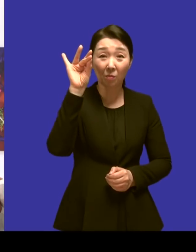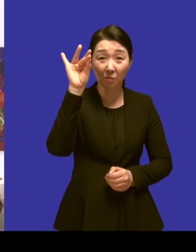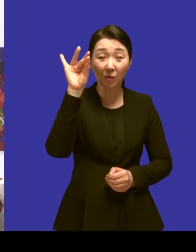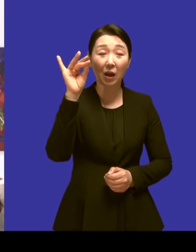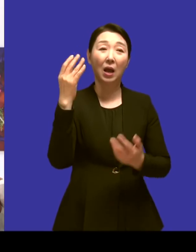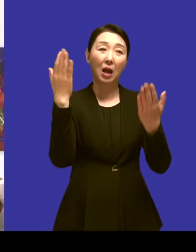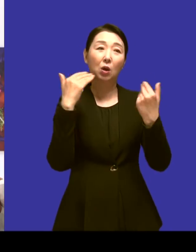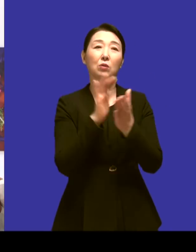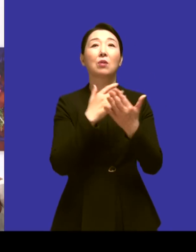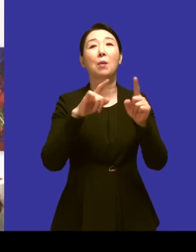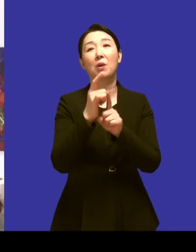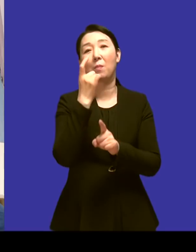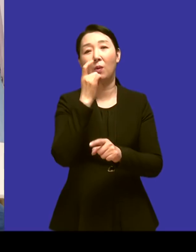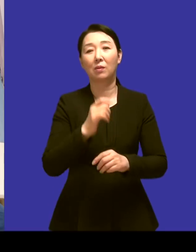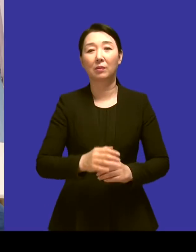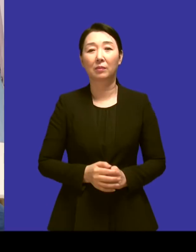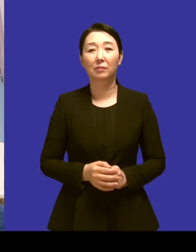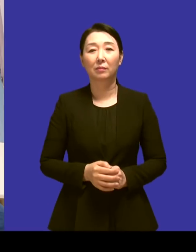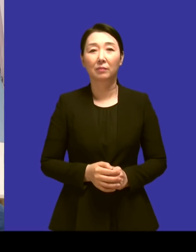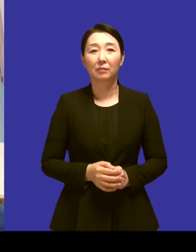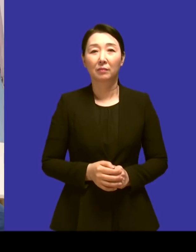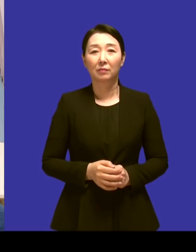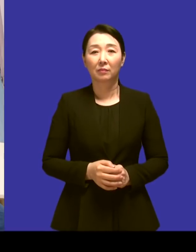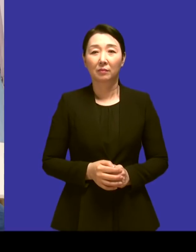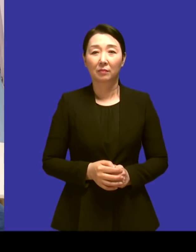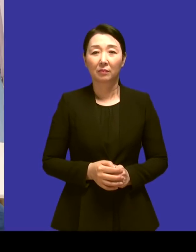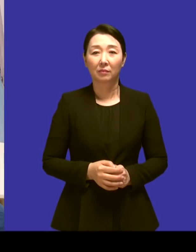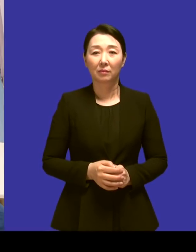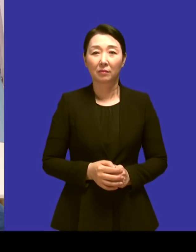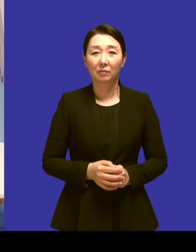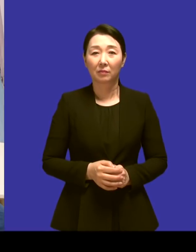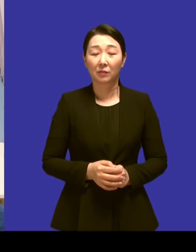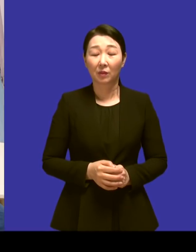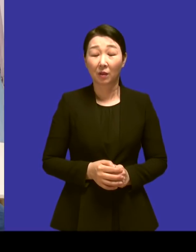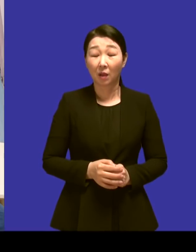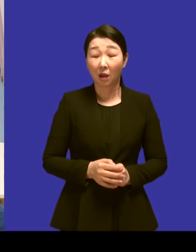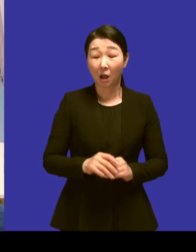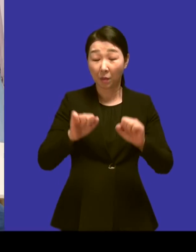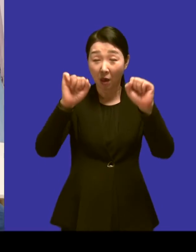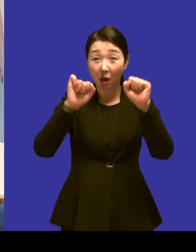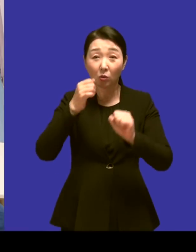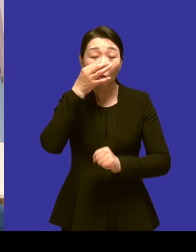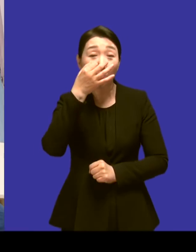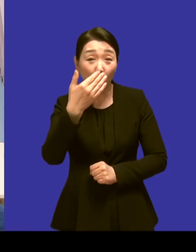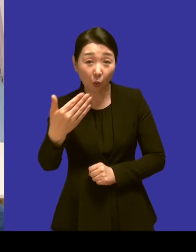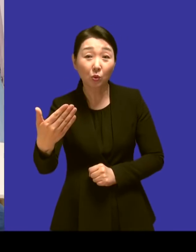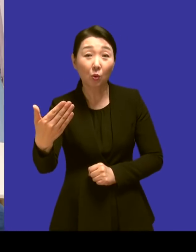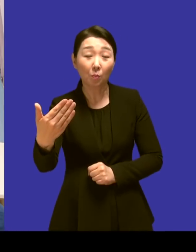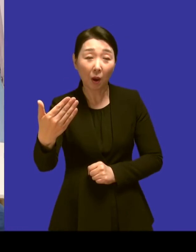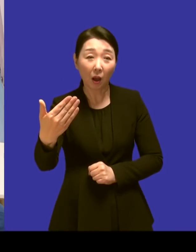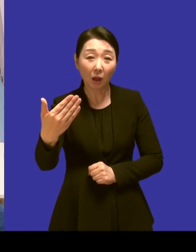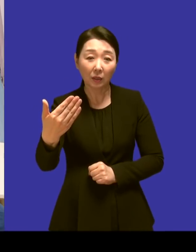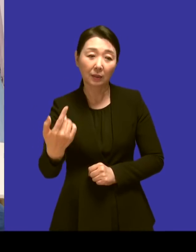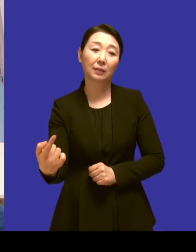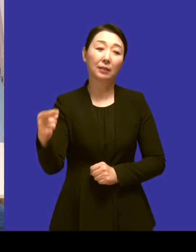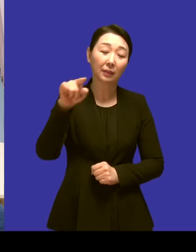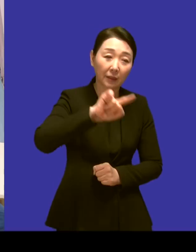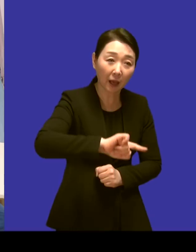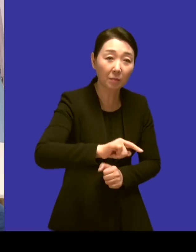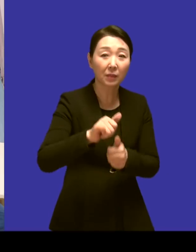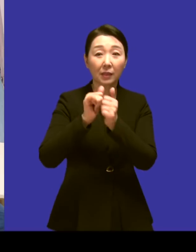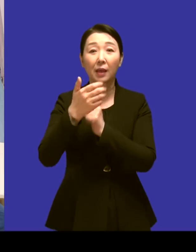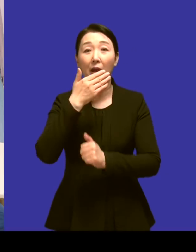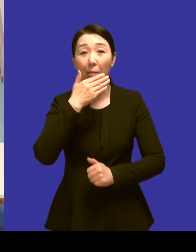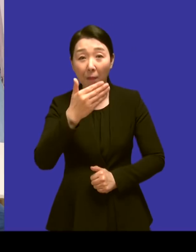학급 친구들이랑 같이 배우는데 예. 이제 앞에 몇 동작을 체육 선생님께서 보여주시고 예. 저희한테 이제 그 중에 혹시 따라해볼 수 있는 사람이 있어? 라고